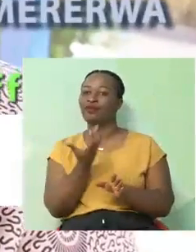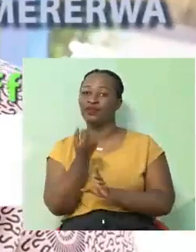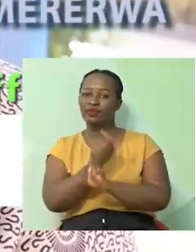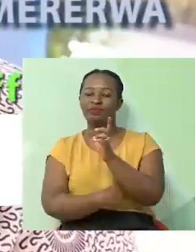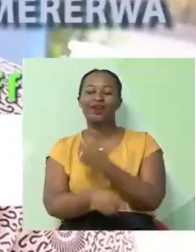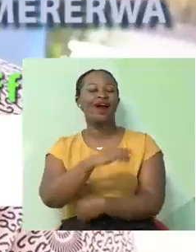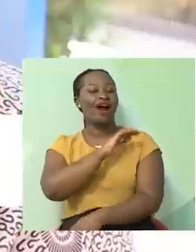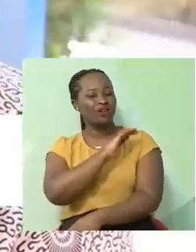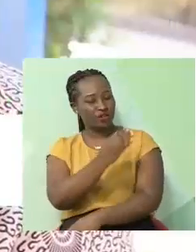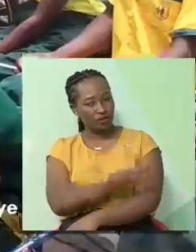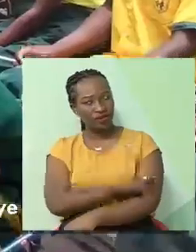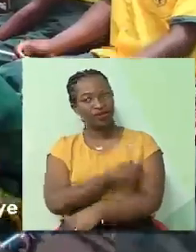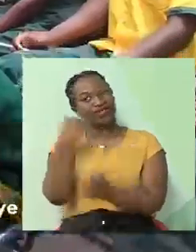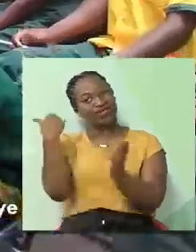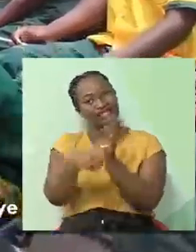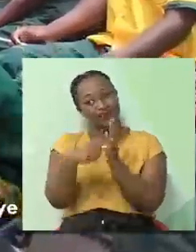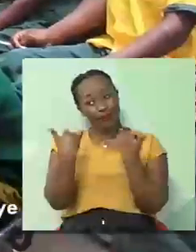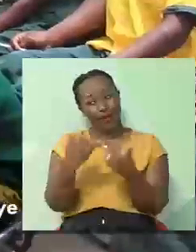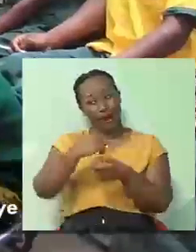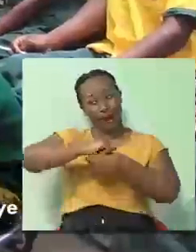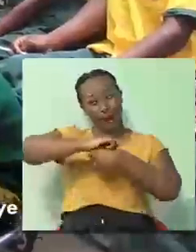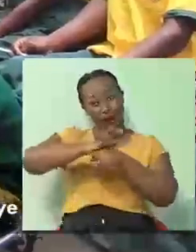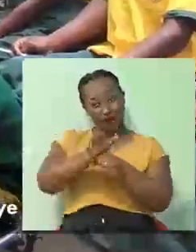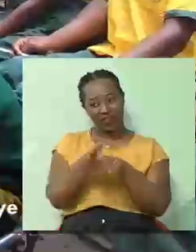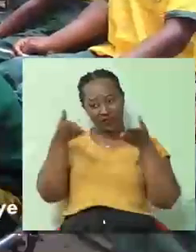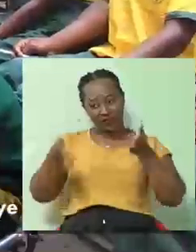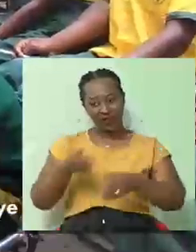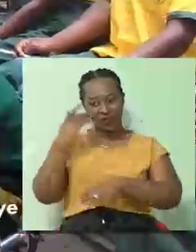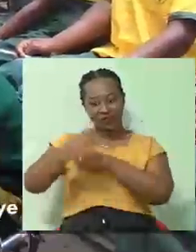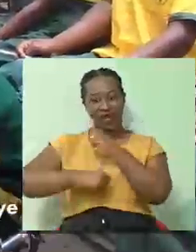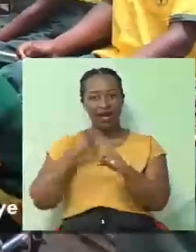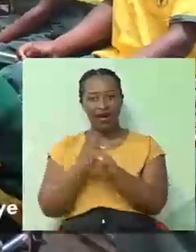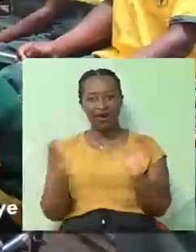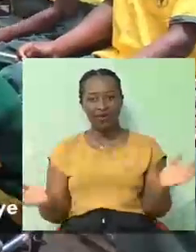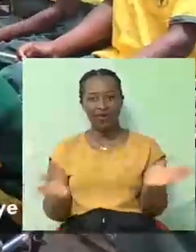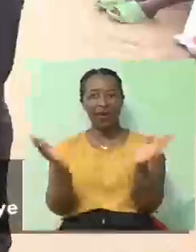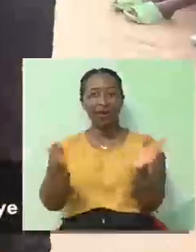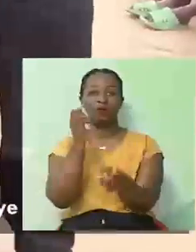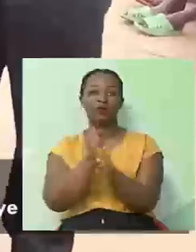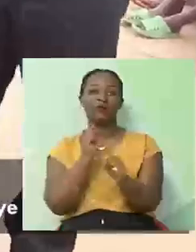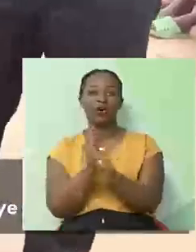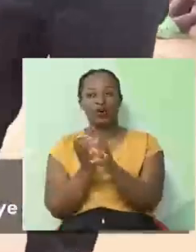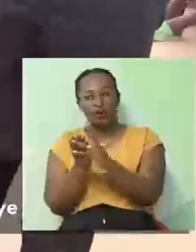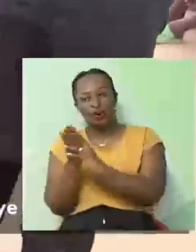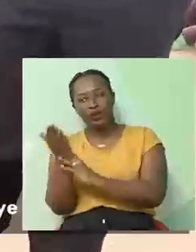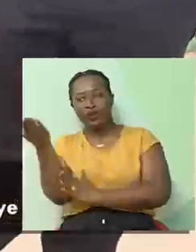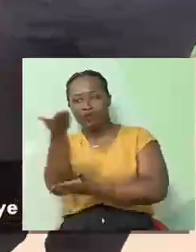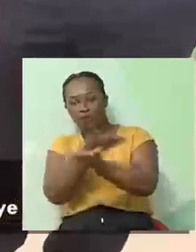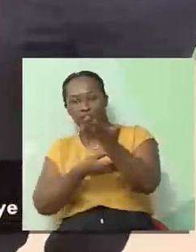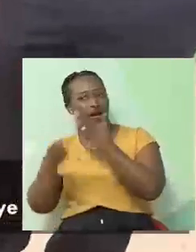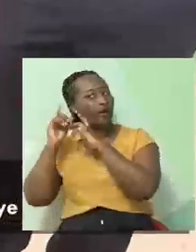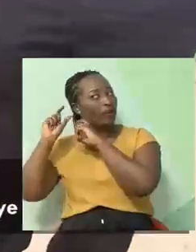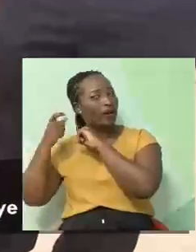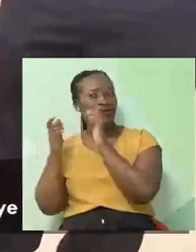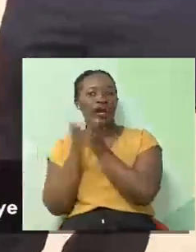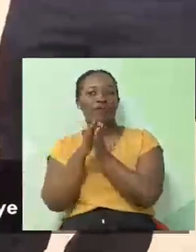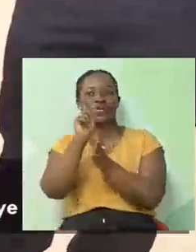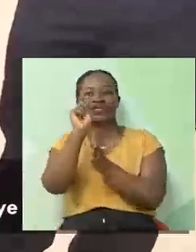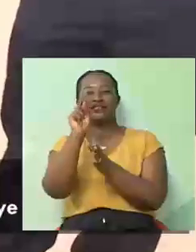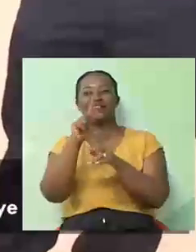ubumuga nawe ashoboye kubera icyorezo cya COVID-19 muri uyu mwaka ubukangurambaga buzakorwa bunyujijwe mu biganiro ku